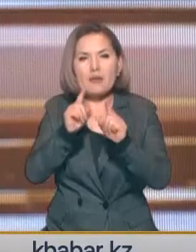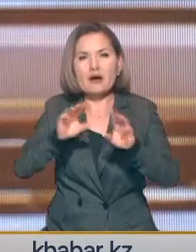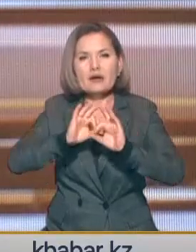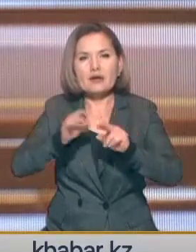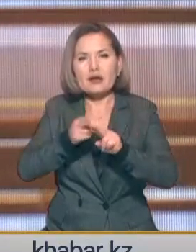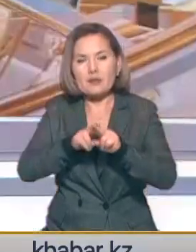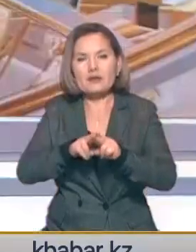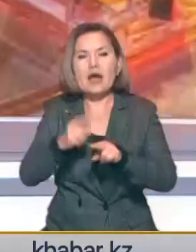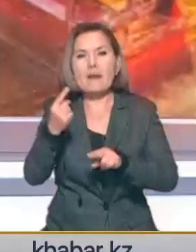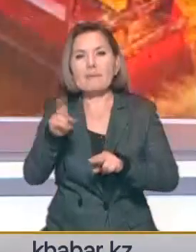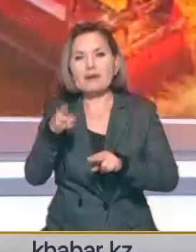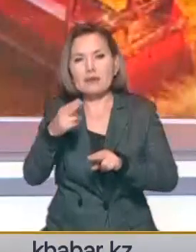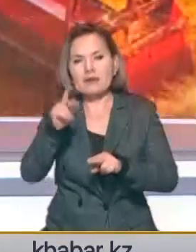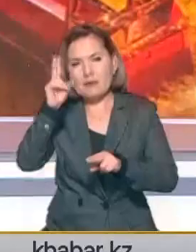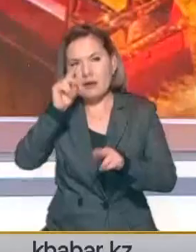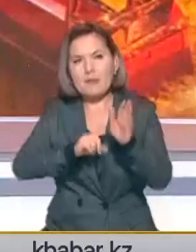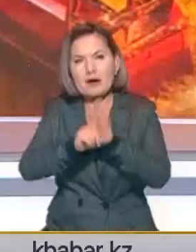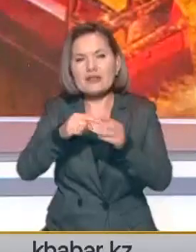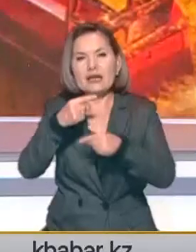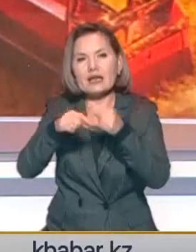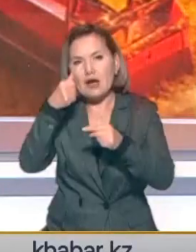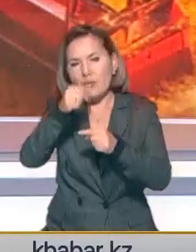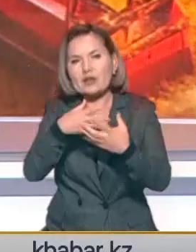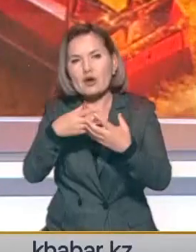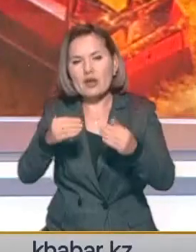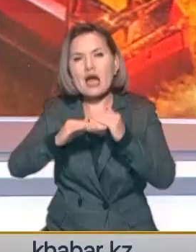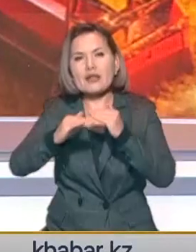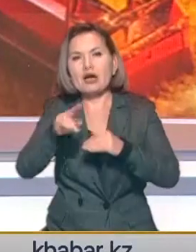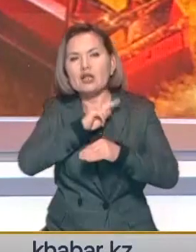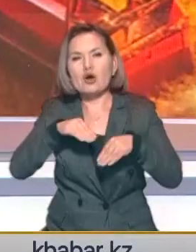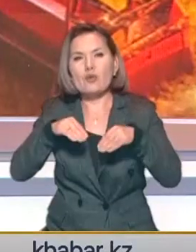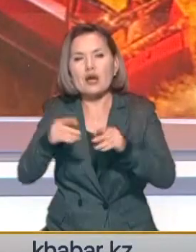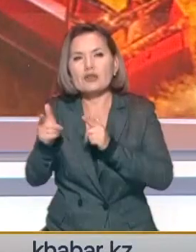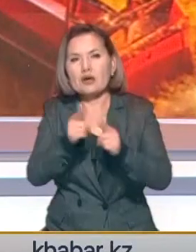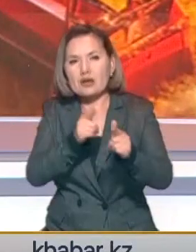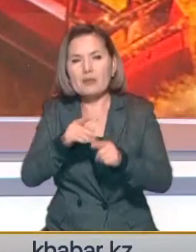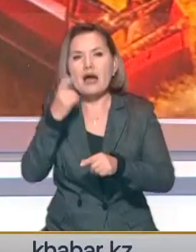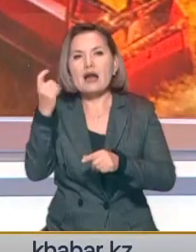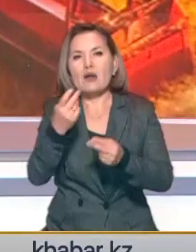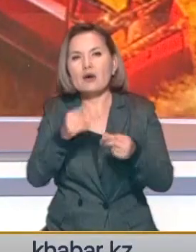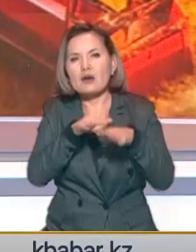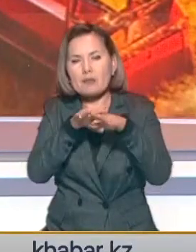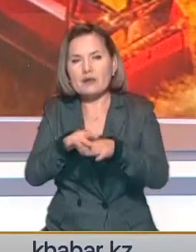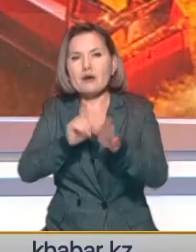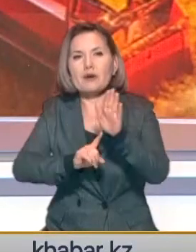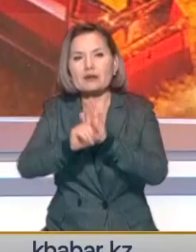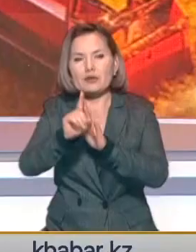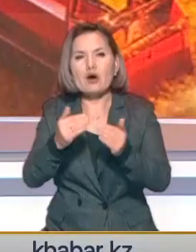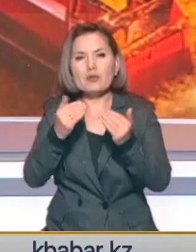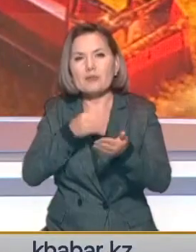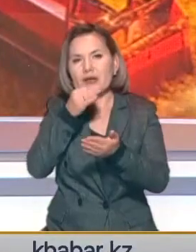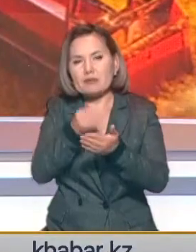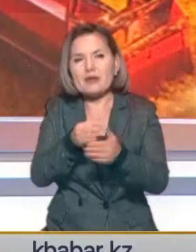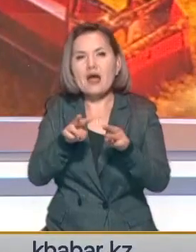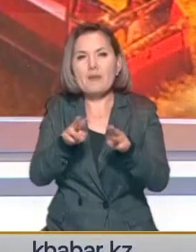айтылды. Ал 1 желтоқсаннан бастап келер жылғы көктемгі дала жұмыстарына дайындық үшін дихандарды қаржыландыру басталады. Бүгін